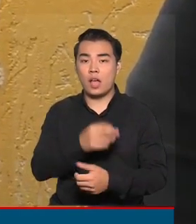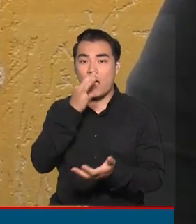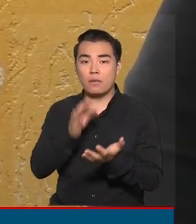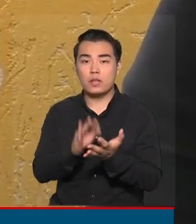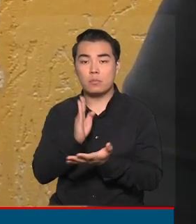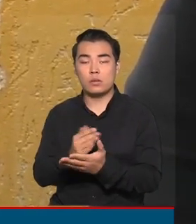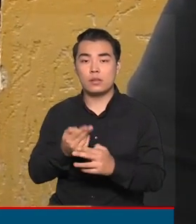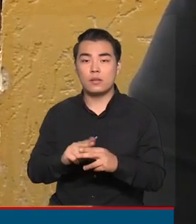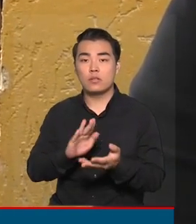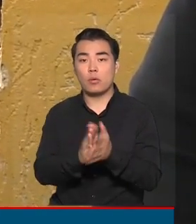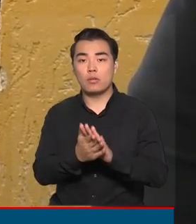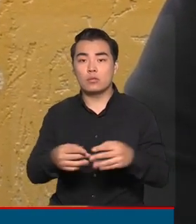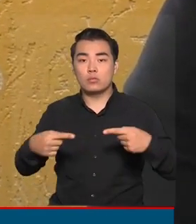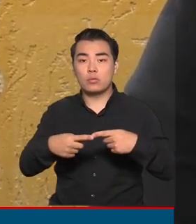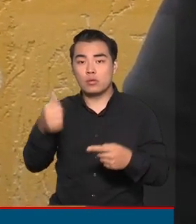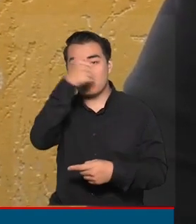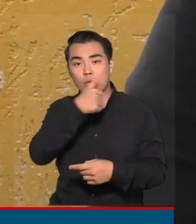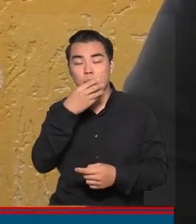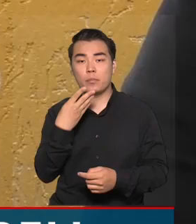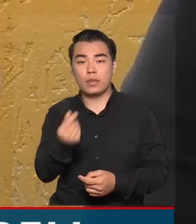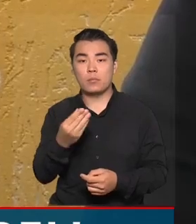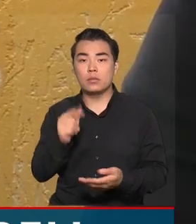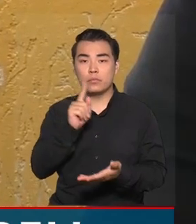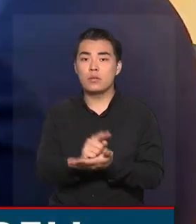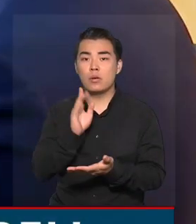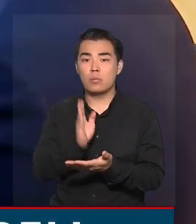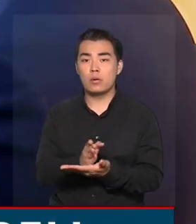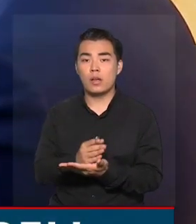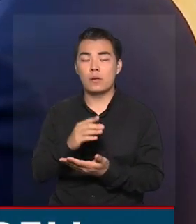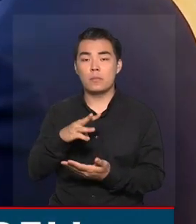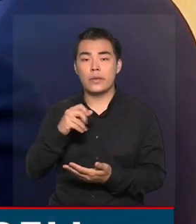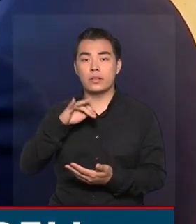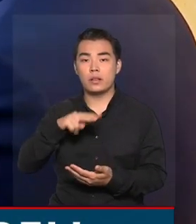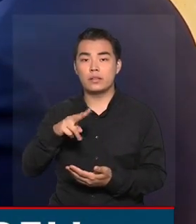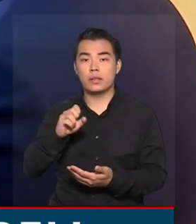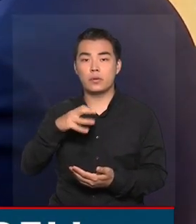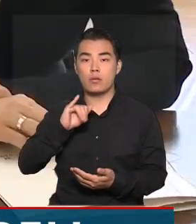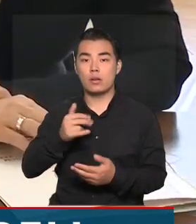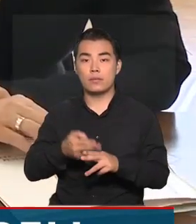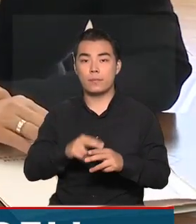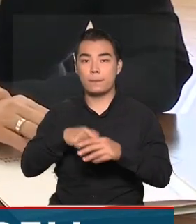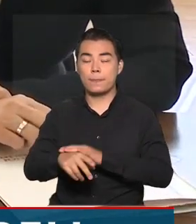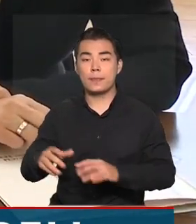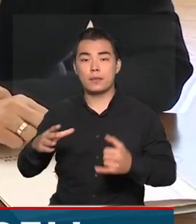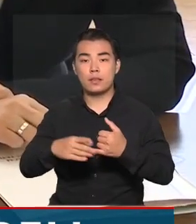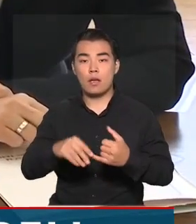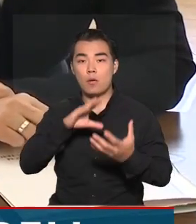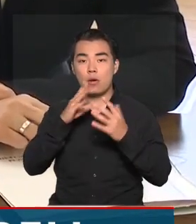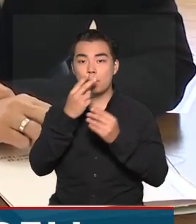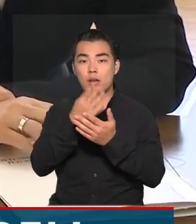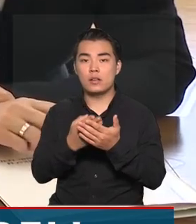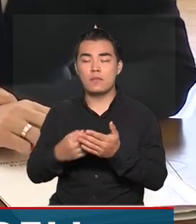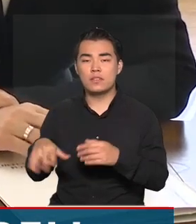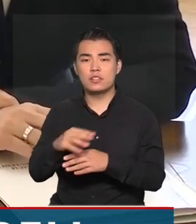Кәсіпорын ұжымдық шартқа сәйкес жылдық төлем тәуекелдерін төлеуге міндетті. ArcelorMittal Теміртау компаниясы жерлеу рәсімдеріне байланысты барлық шығынды